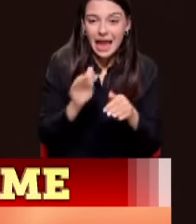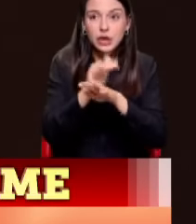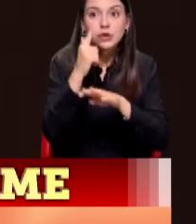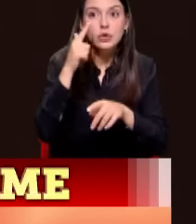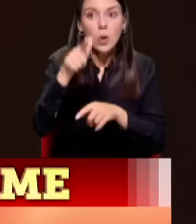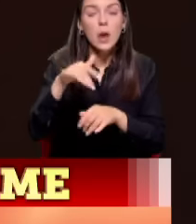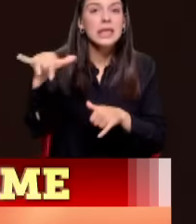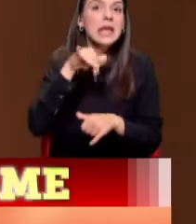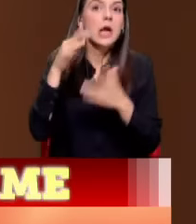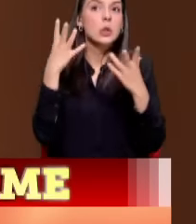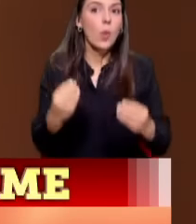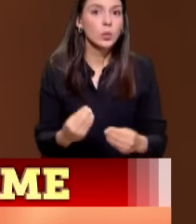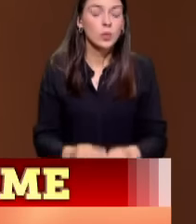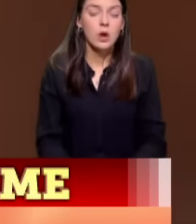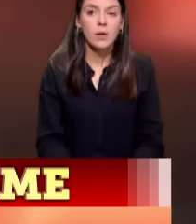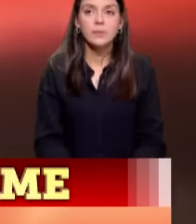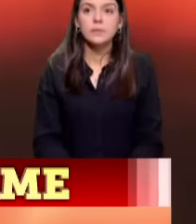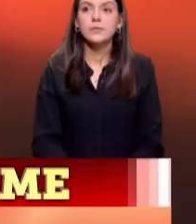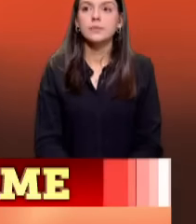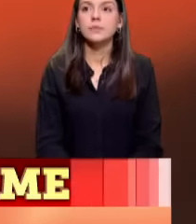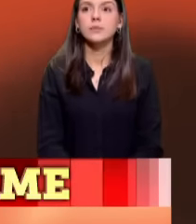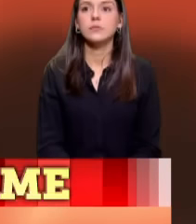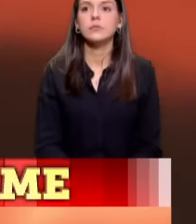kadar yaklaştı alevler.